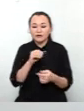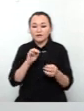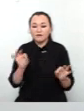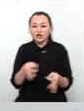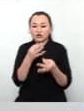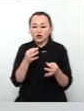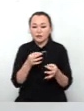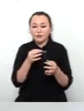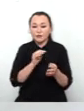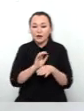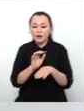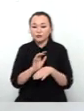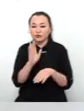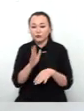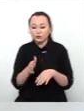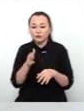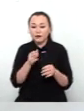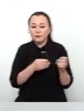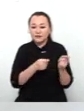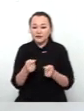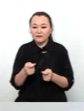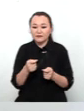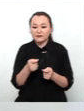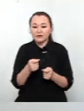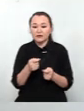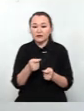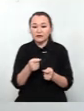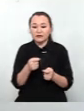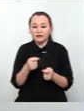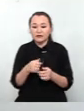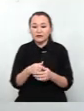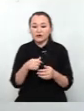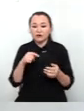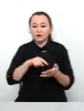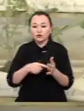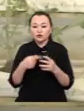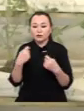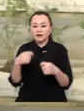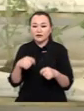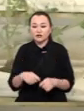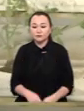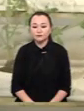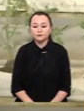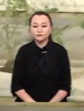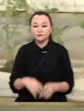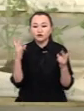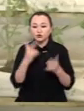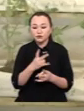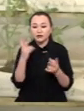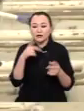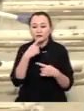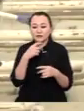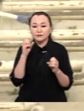свежая продукция будет поставляться в точки продаж. Необходимо,